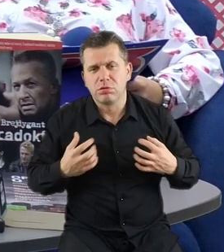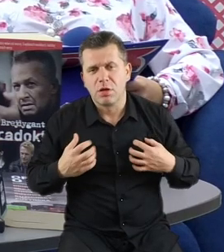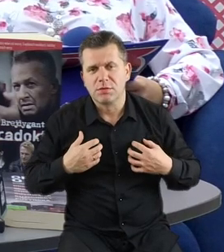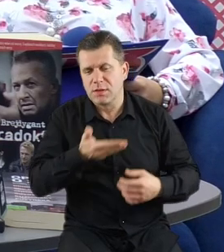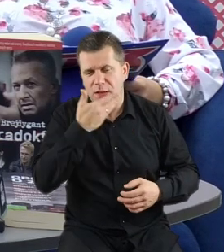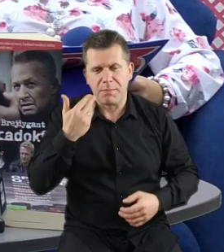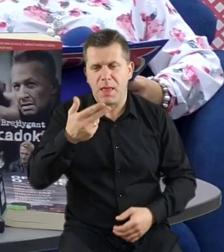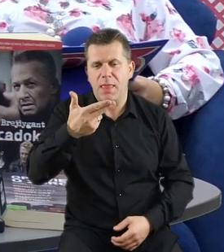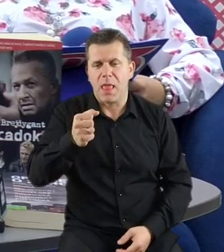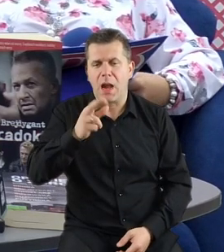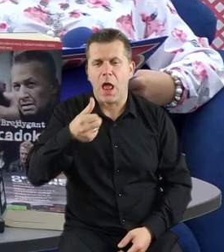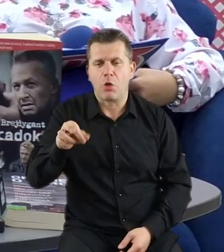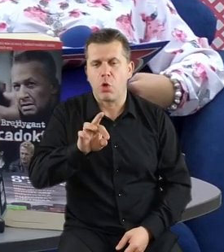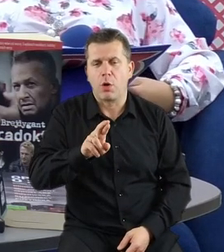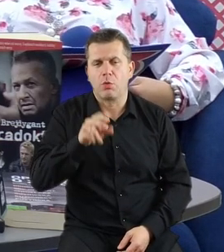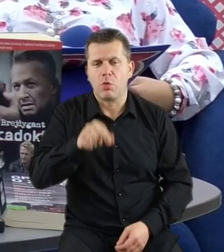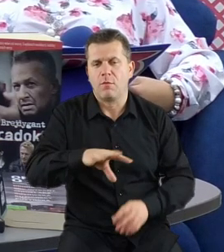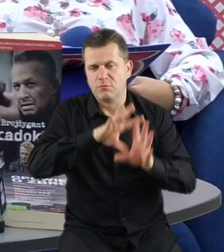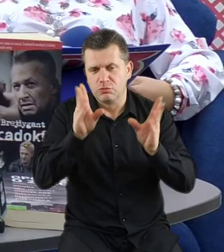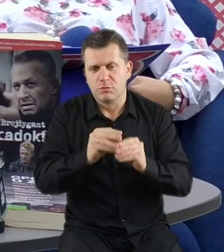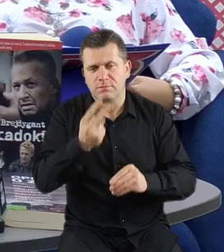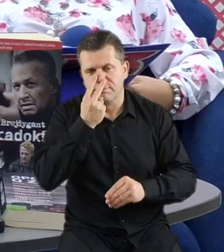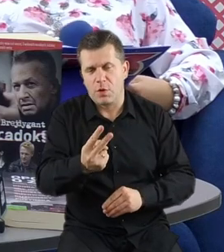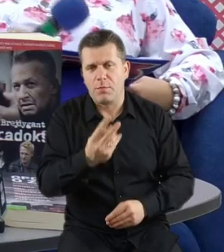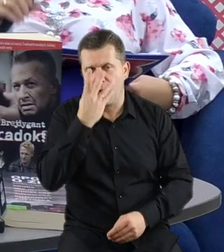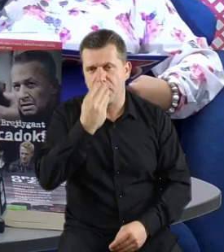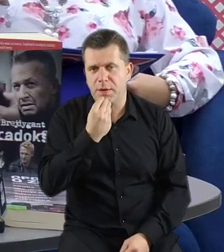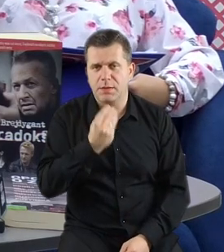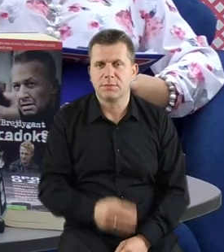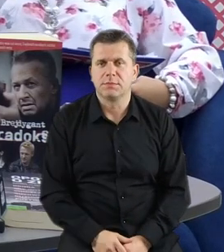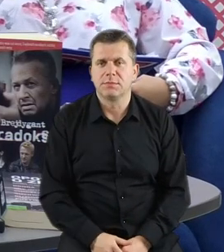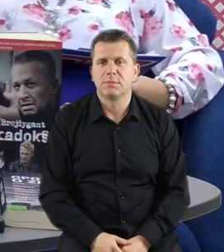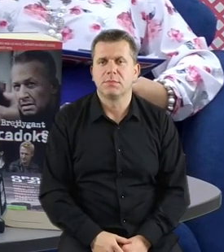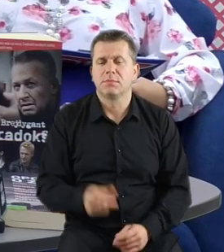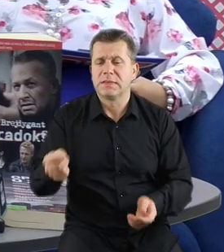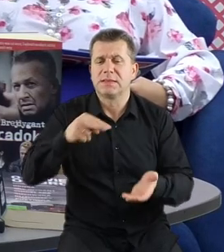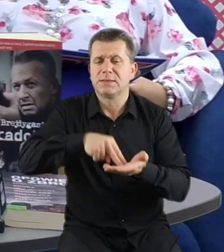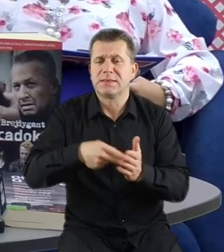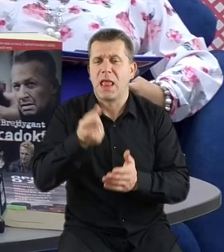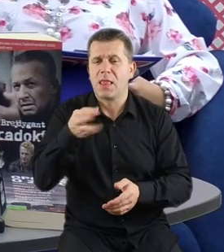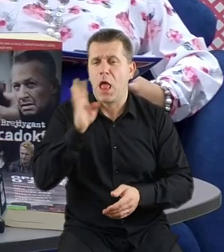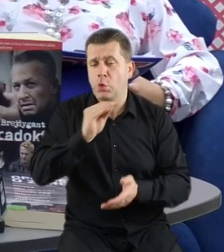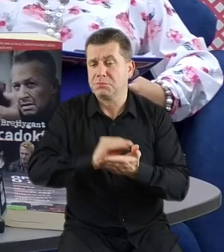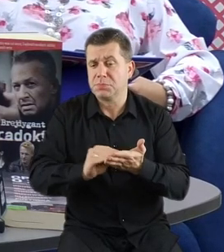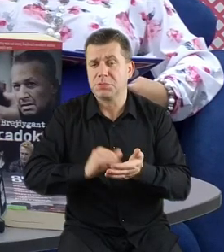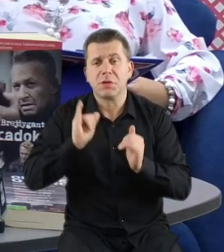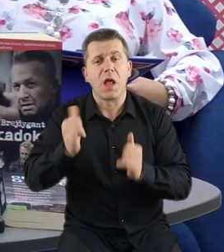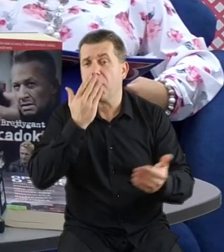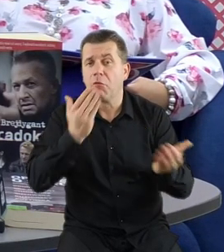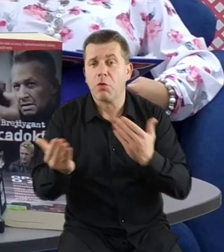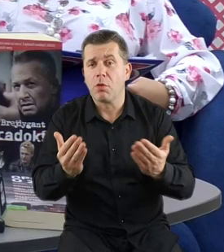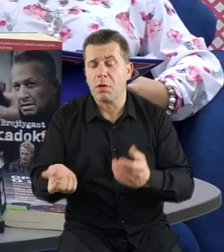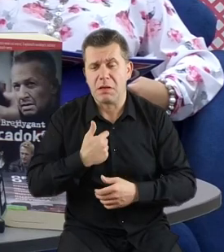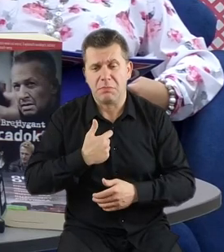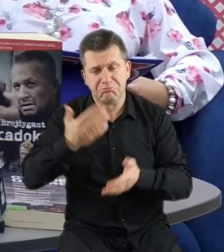nie ma narratora, to już wszystko przynosi obrazek. A jak to jest z tym scenariuszem, z pisaniem scenariuszy, bo ja